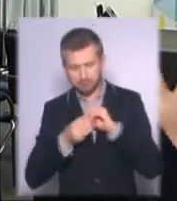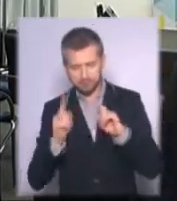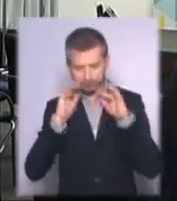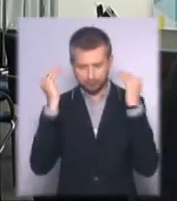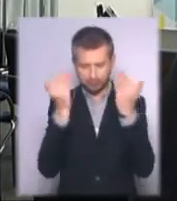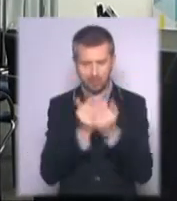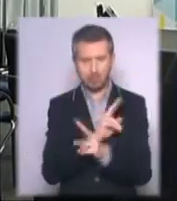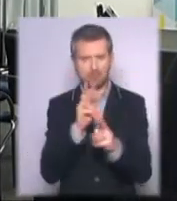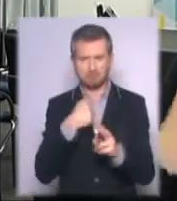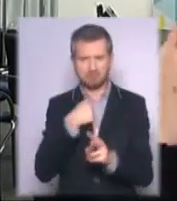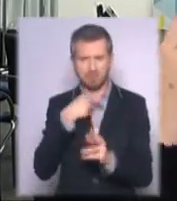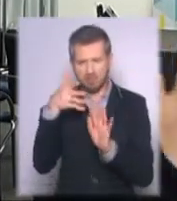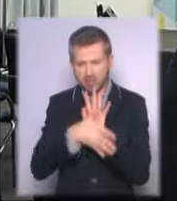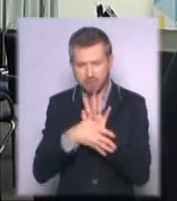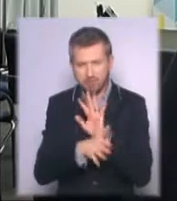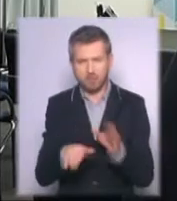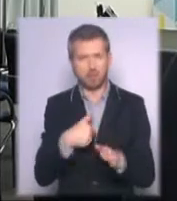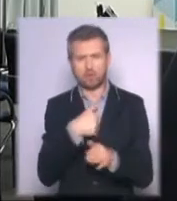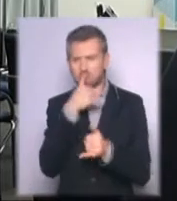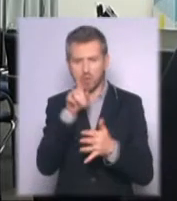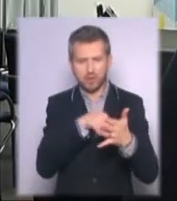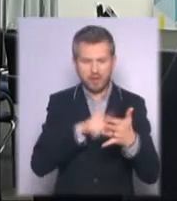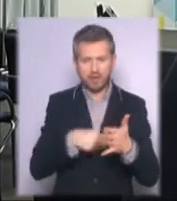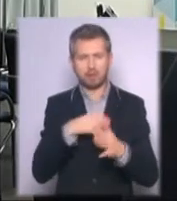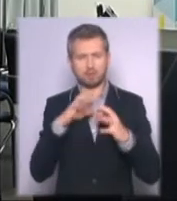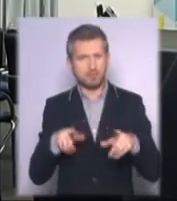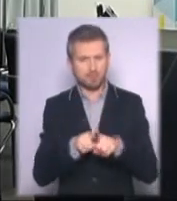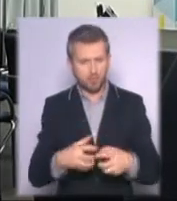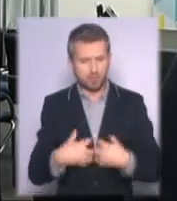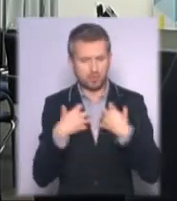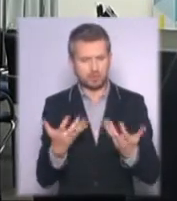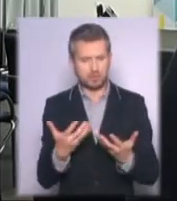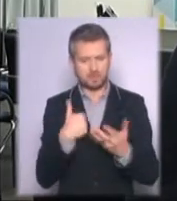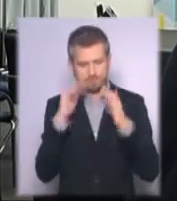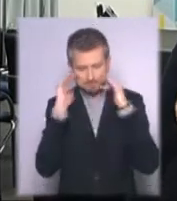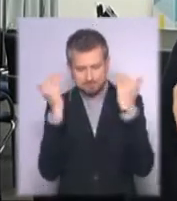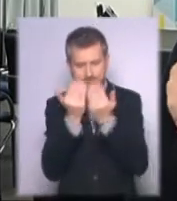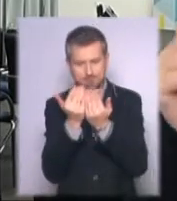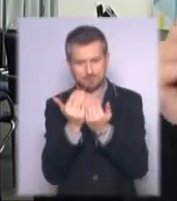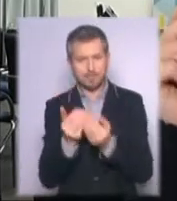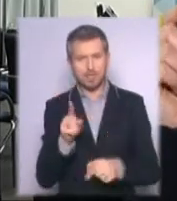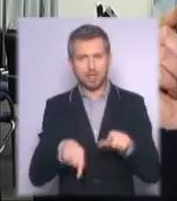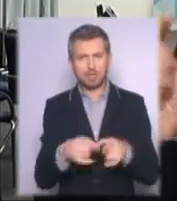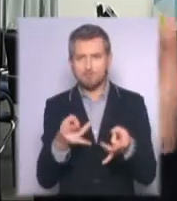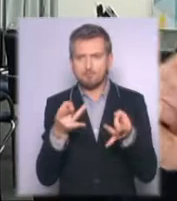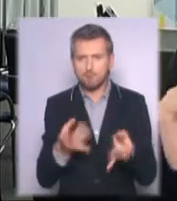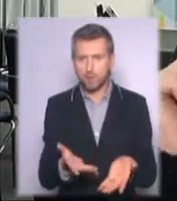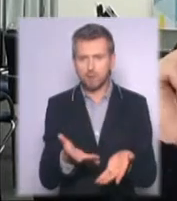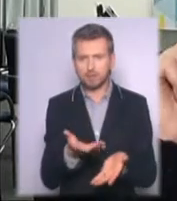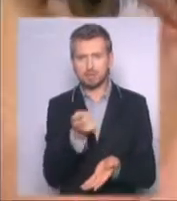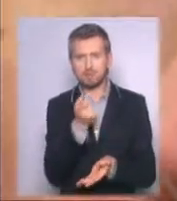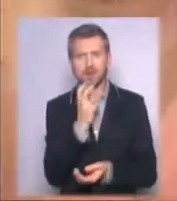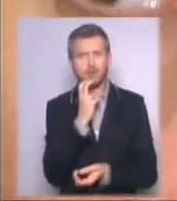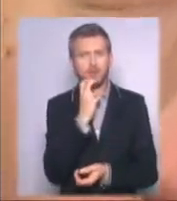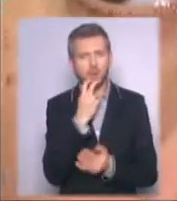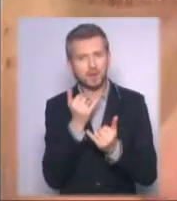потому что я никому не могу доверять, потому что мир вот такой ужасный. И иногда просто вот маленькая улыбка